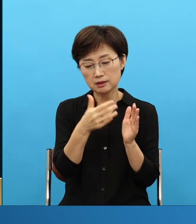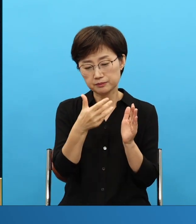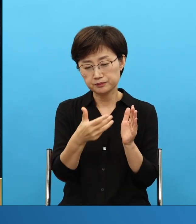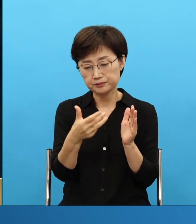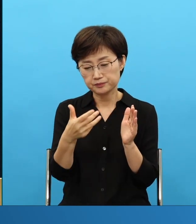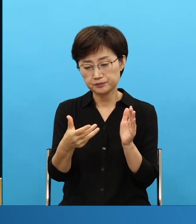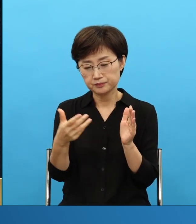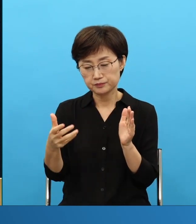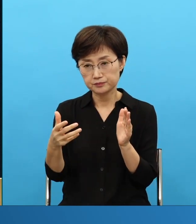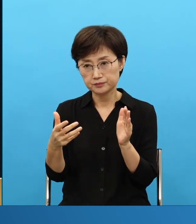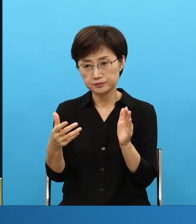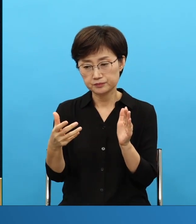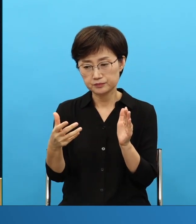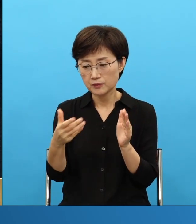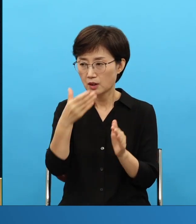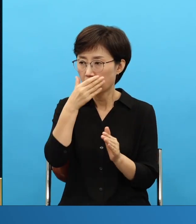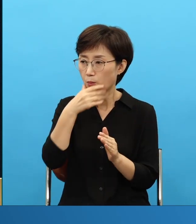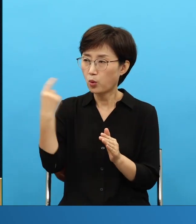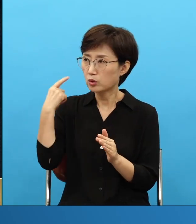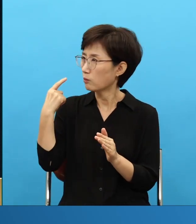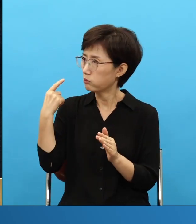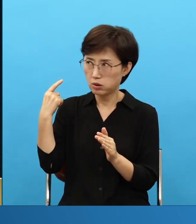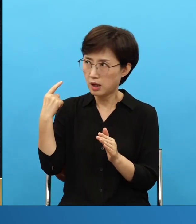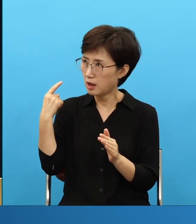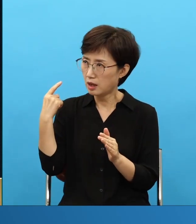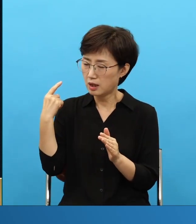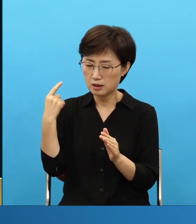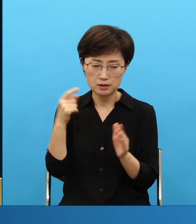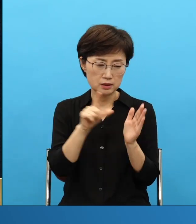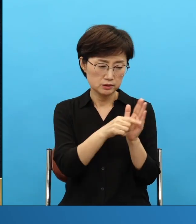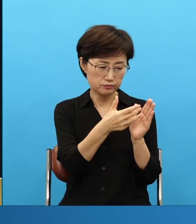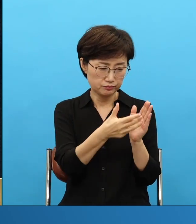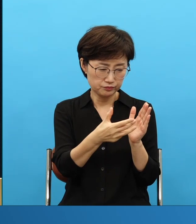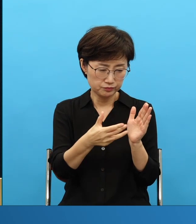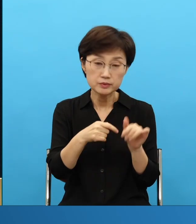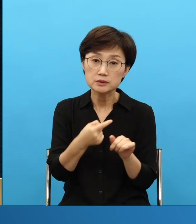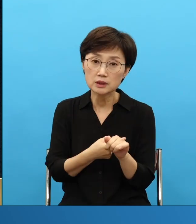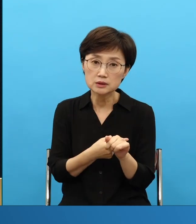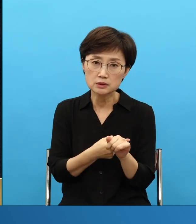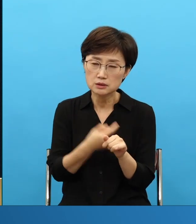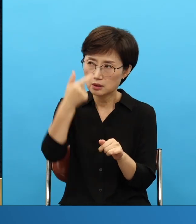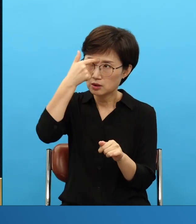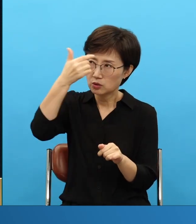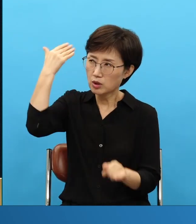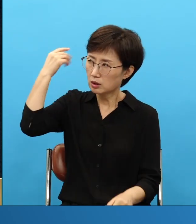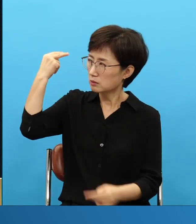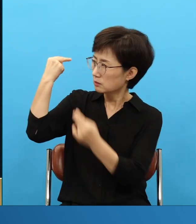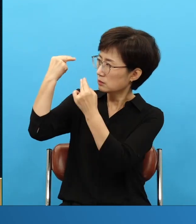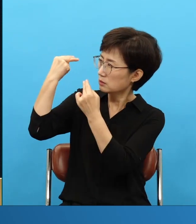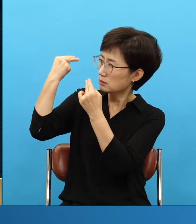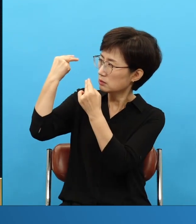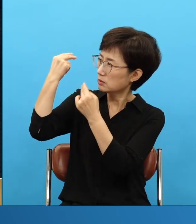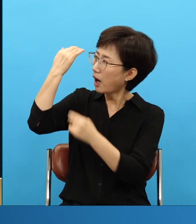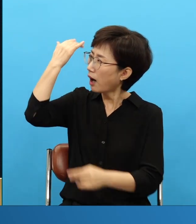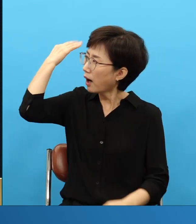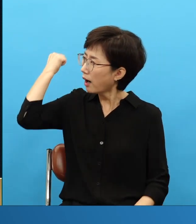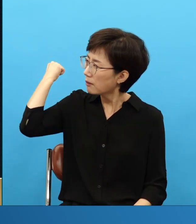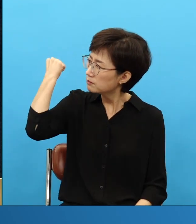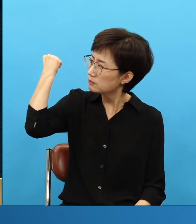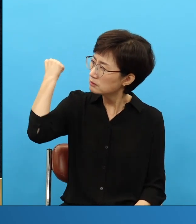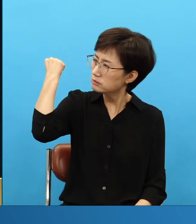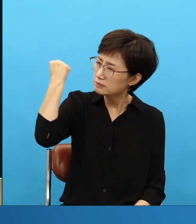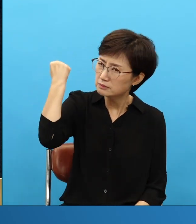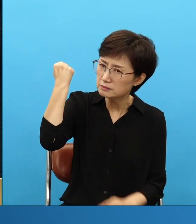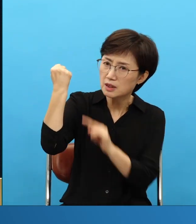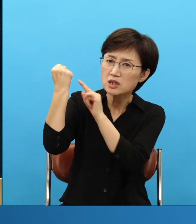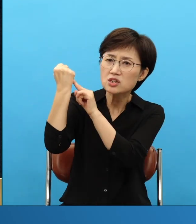나중에는 복음 못 깨달아 버리면 자기 옛날 과거로 그래 돌아가 죽습니다. With the passage of time, if you continue to lament your past and you cannot